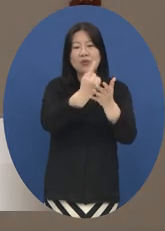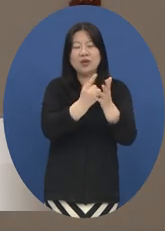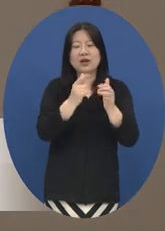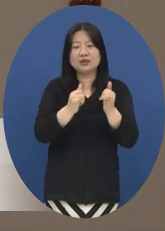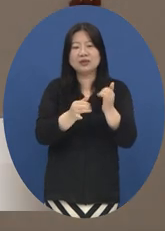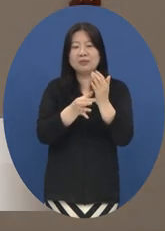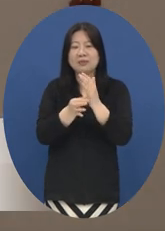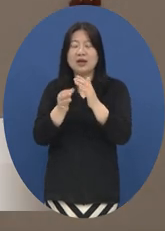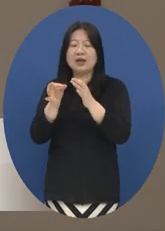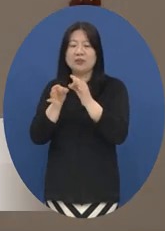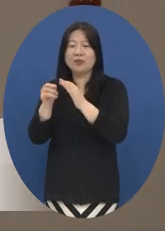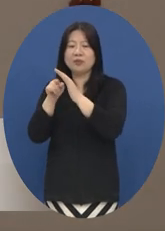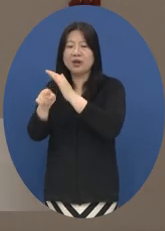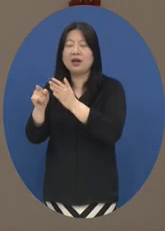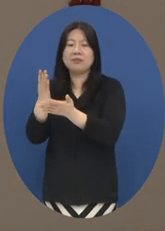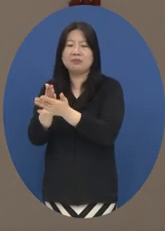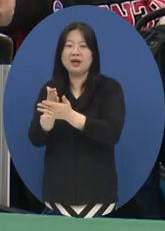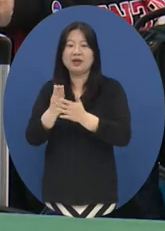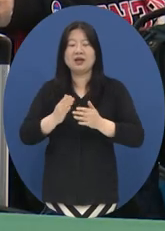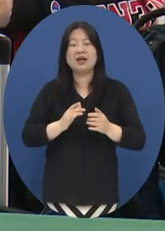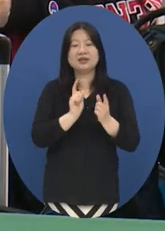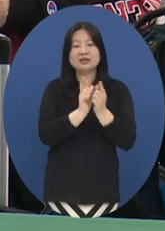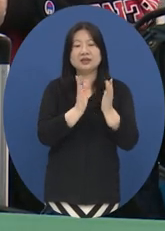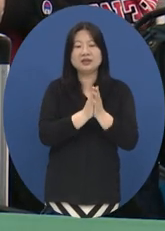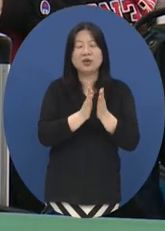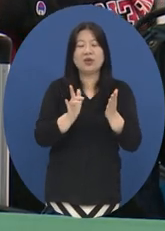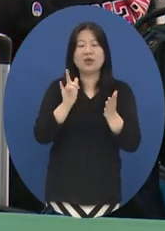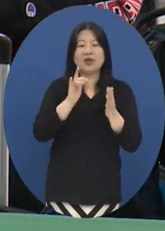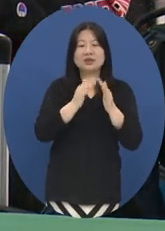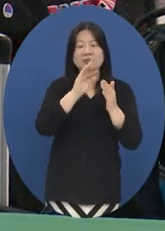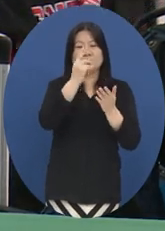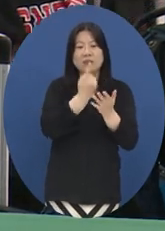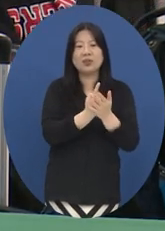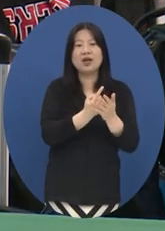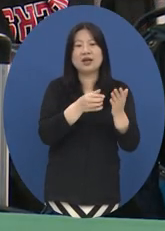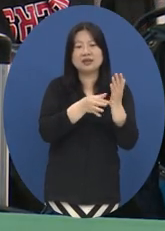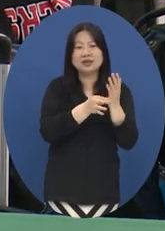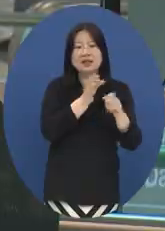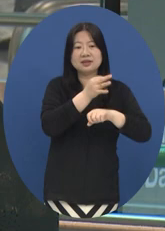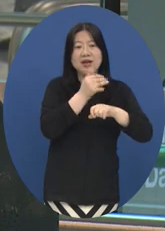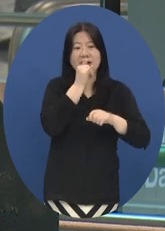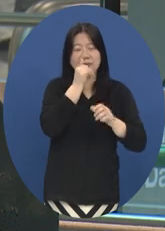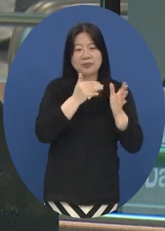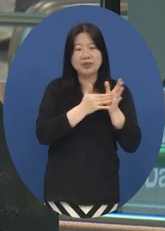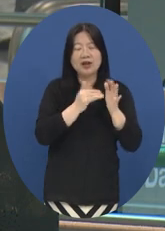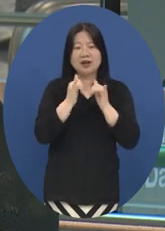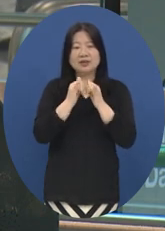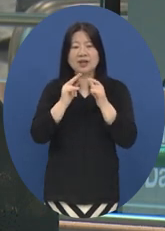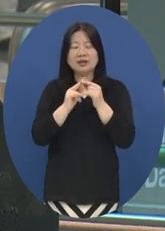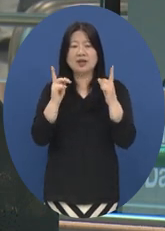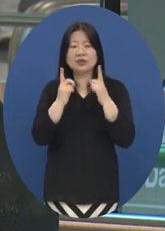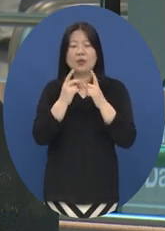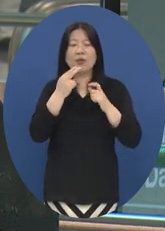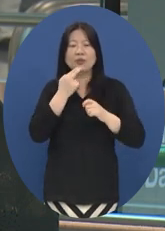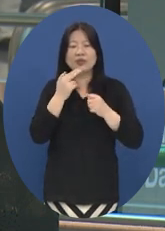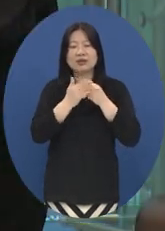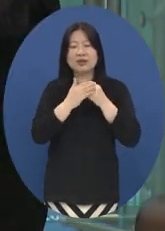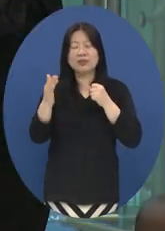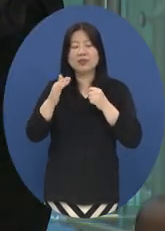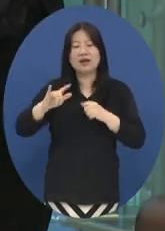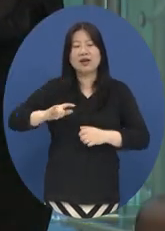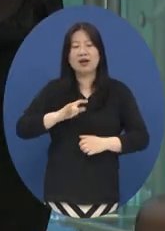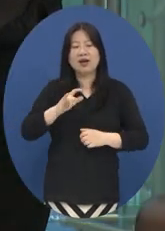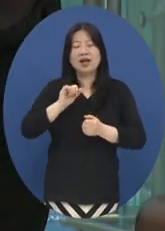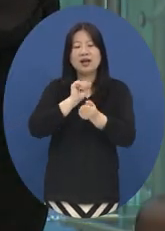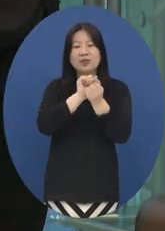매표소에 갈 필요없이 발 관계에서 귀가 승차권을 구매할 수 있습니다 사람과 접촉하지 않아 코론 알고